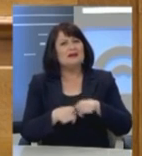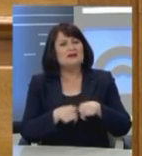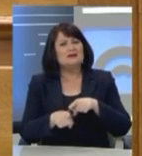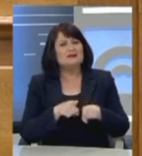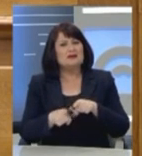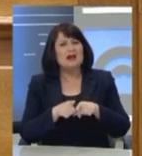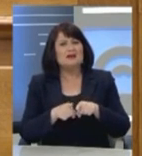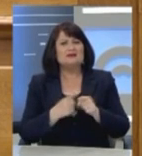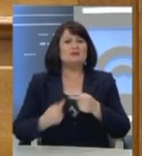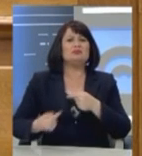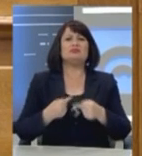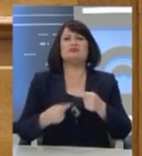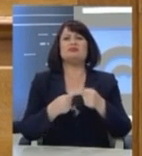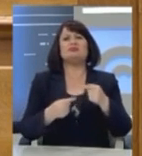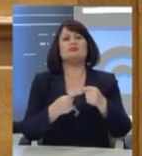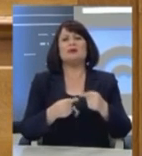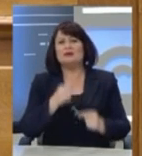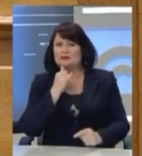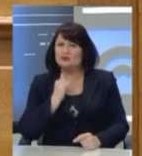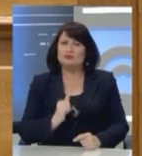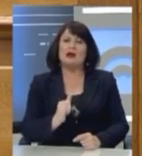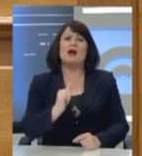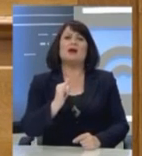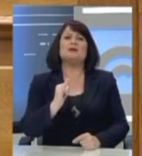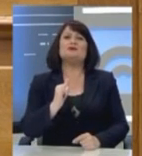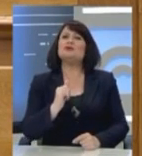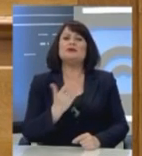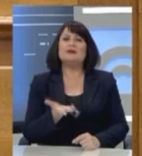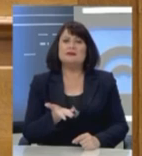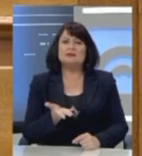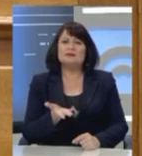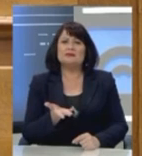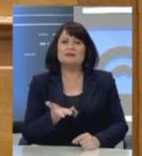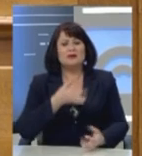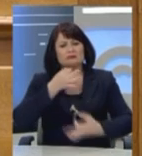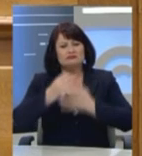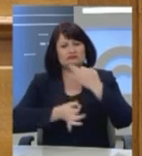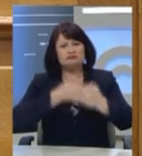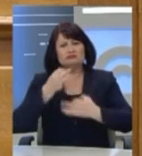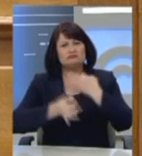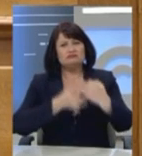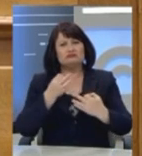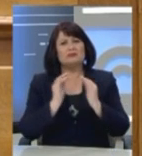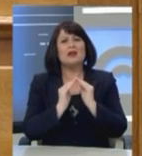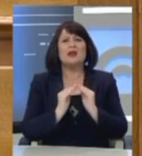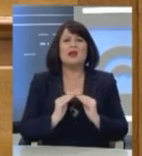πολιτικής αντιπαράθεσης κράτησε πάντοτε το δημόσιο πολιτικό του λόγο στα πλαίσια μιας